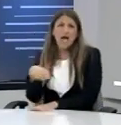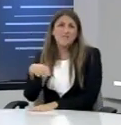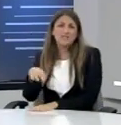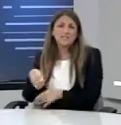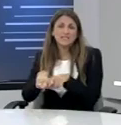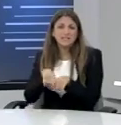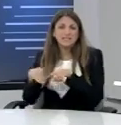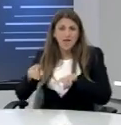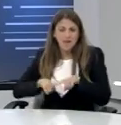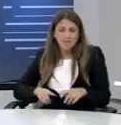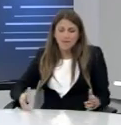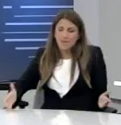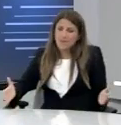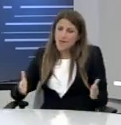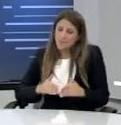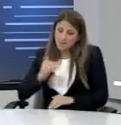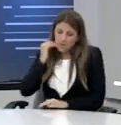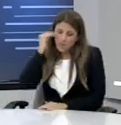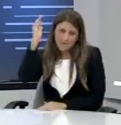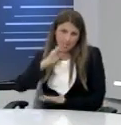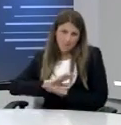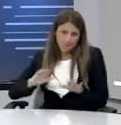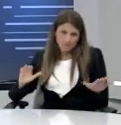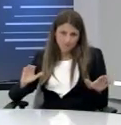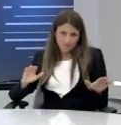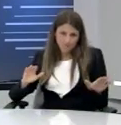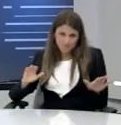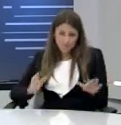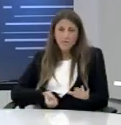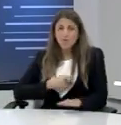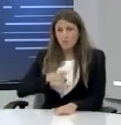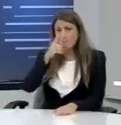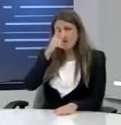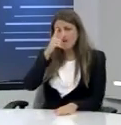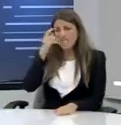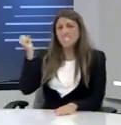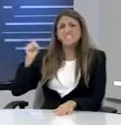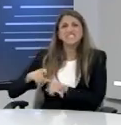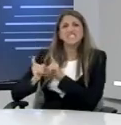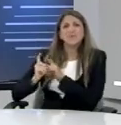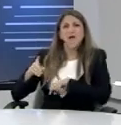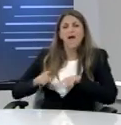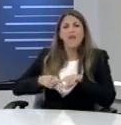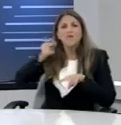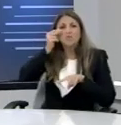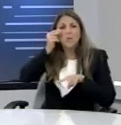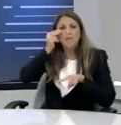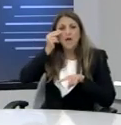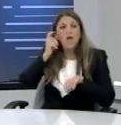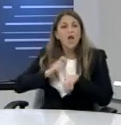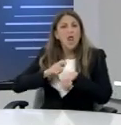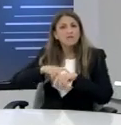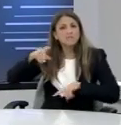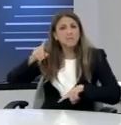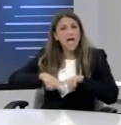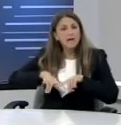για τα εθνικά ζητήματα. Εις ό,τι αφορά, ναι, είμαστε περήφανοι για αυτή τη συμφωνία, διότι σήμερα είναι τα ελληνικά πολεμικά